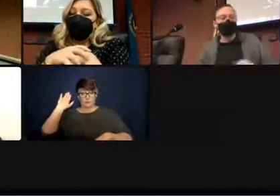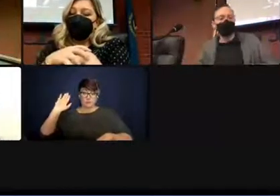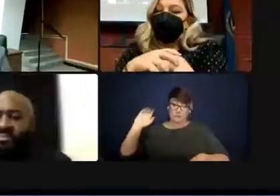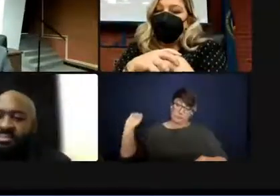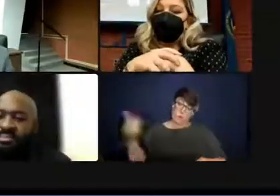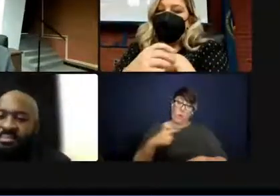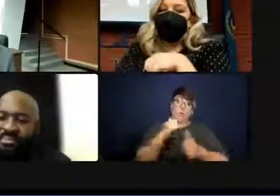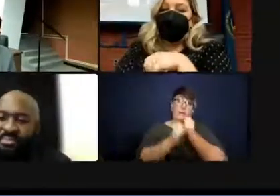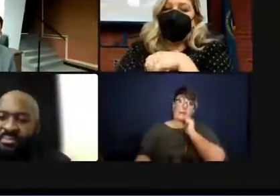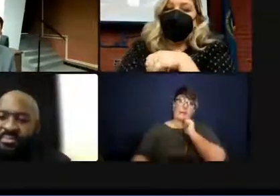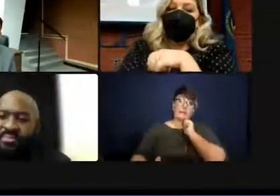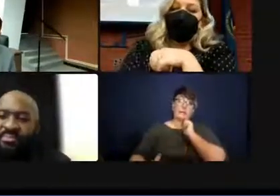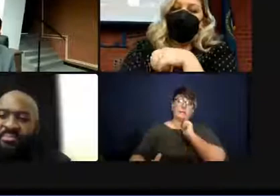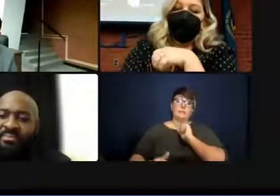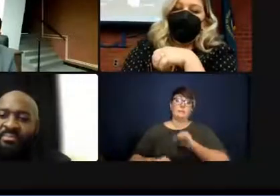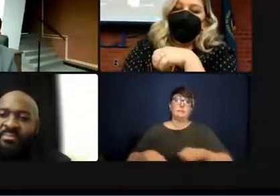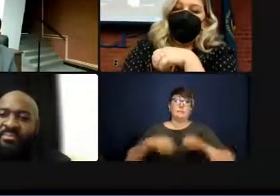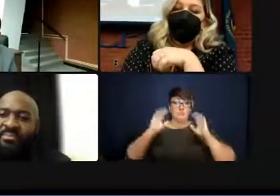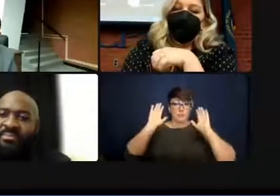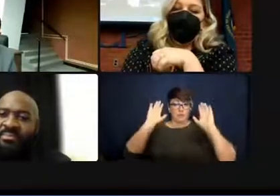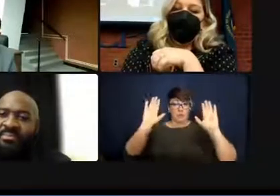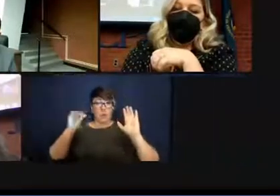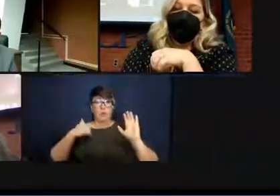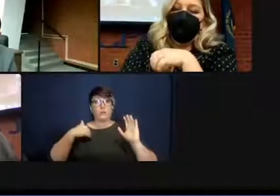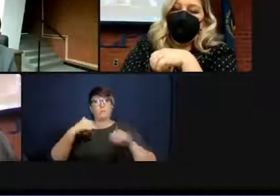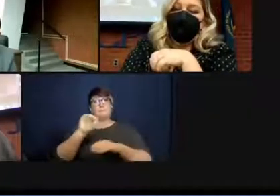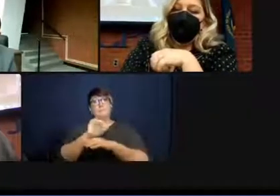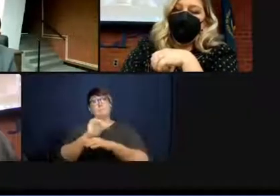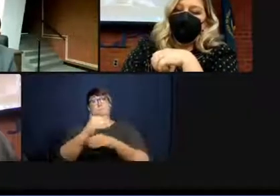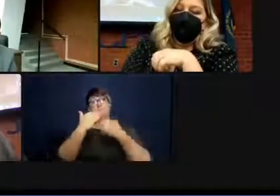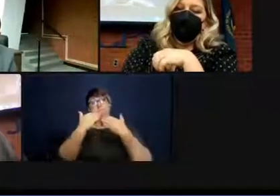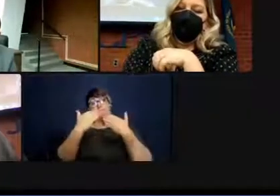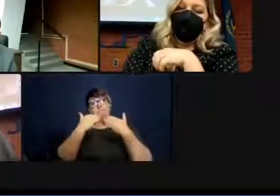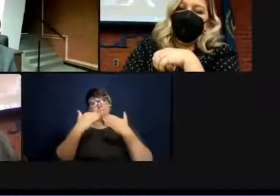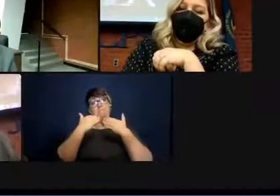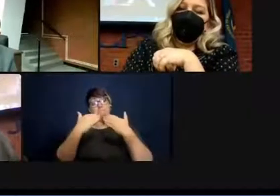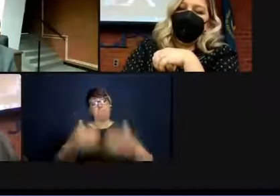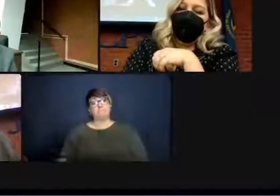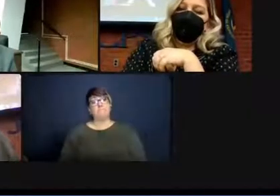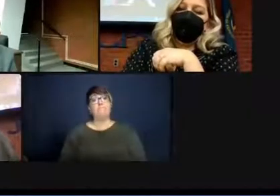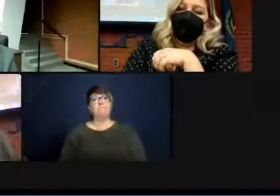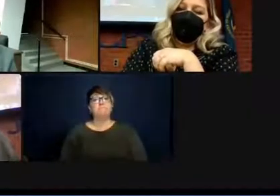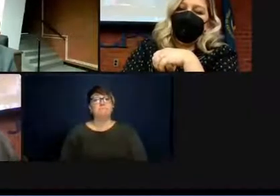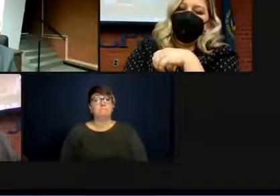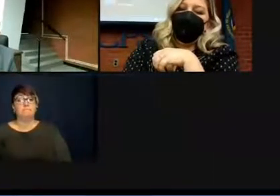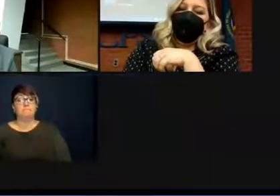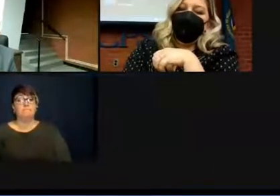Sote tumekubaliana. Haya, asante sana kwa kila mmoja wenu.